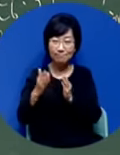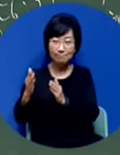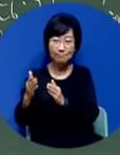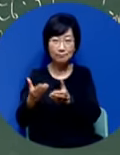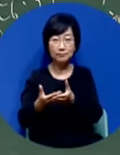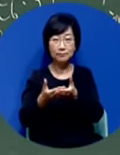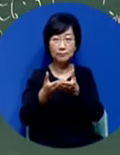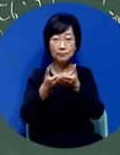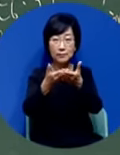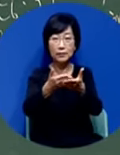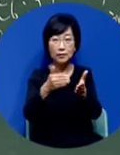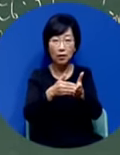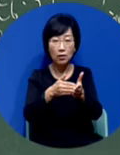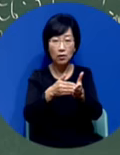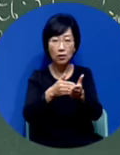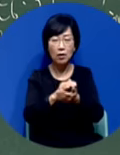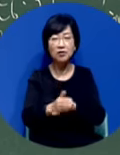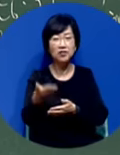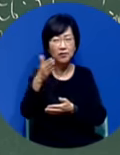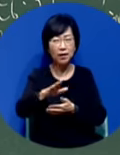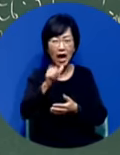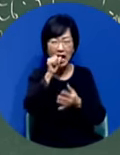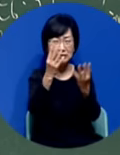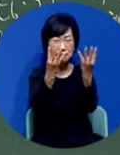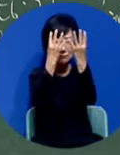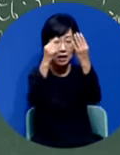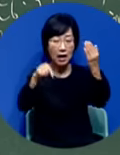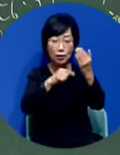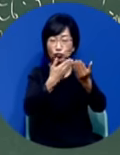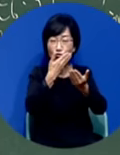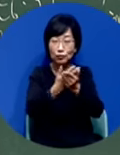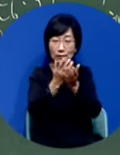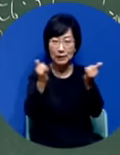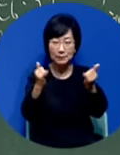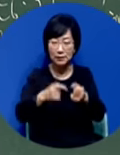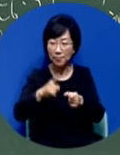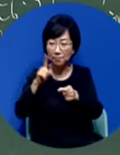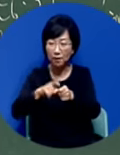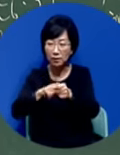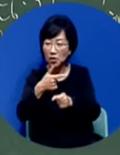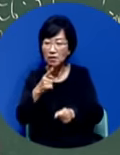진짜 교도소에 있는 중요한 사람들은 그 관심 없습니다.